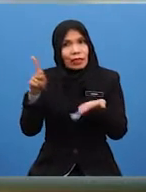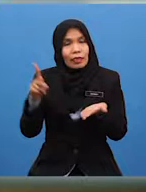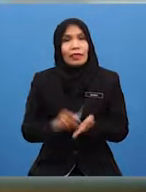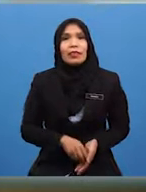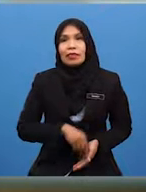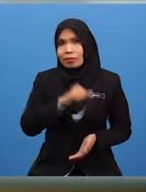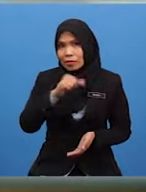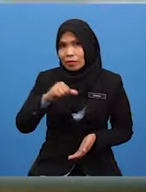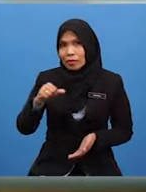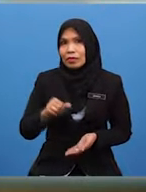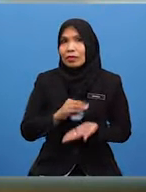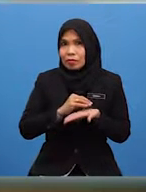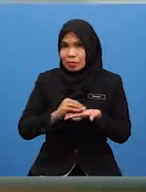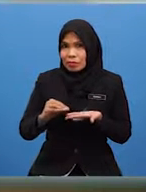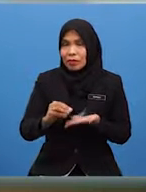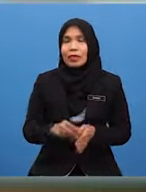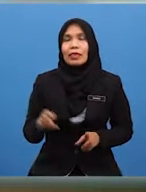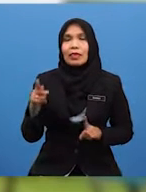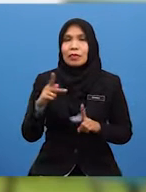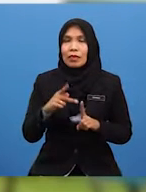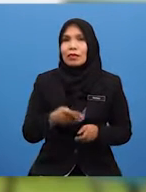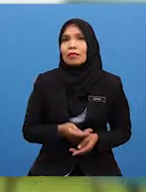Braille kepada kamu semua.